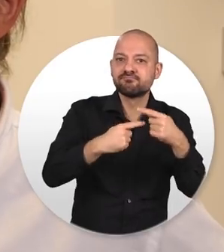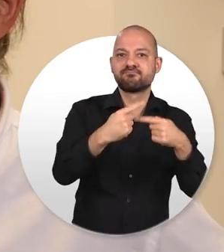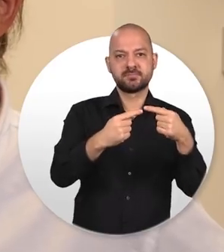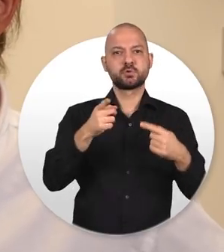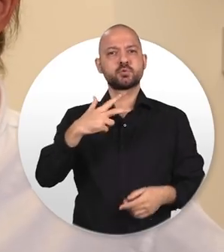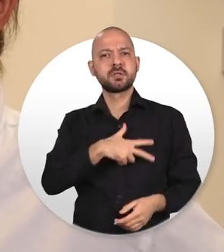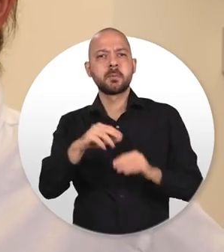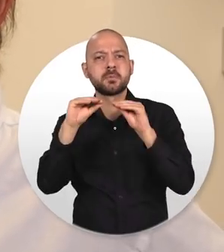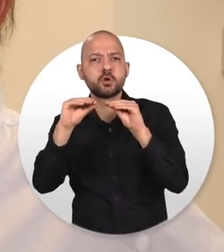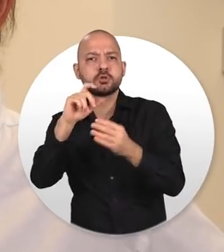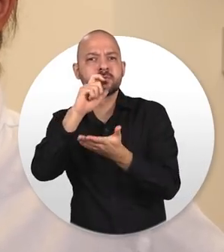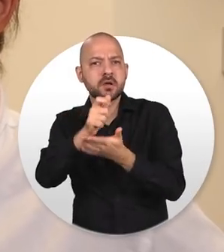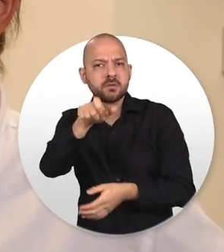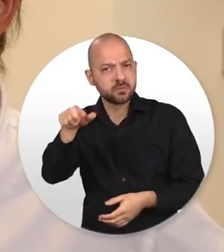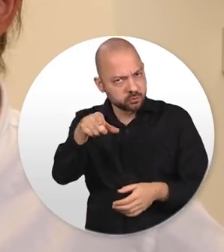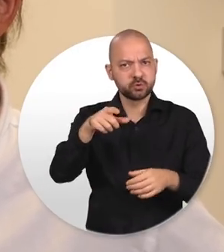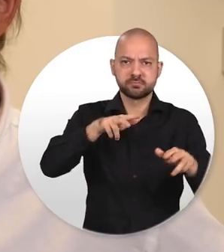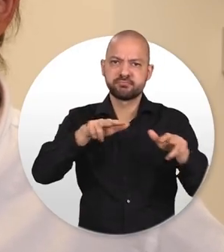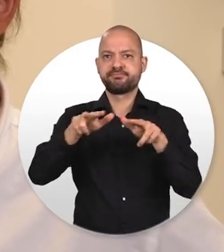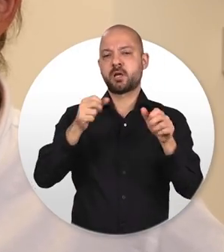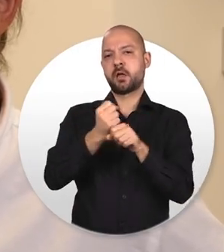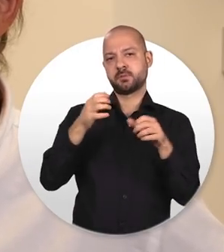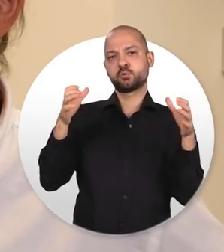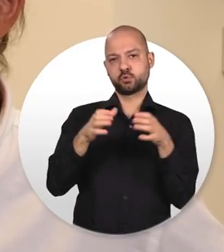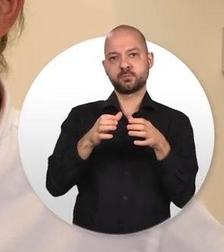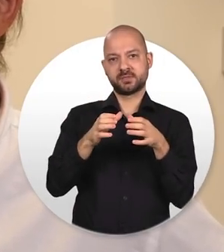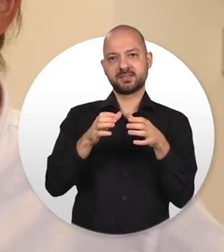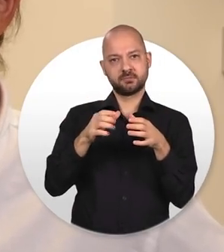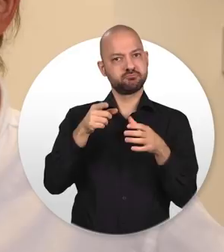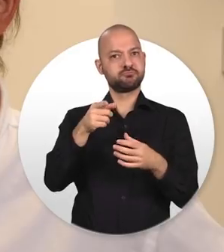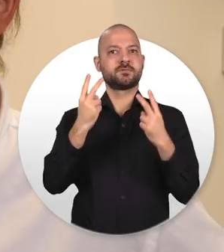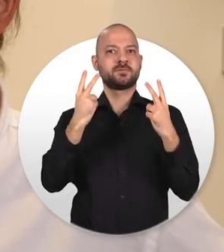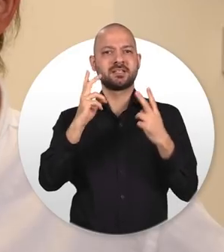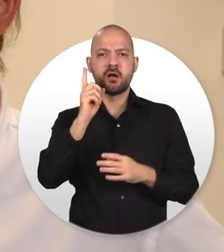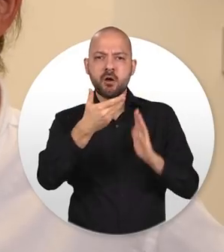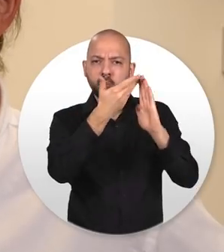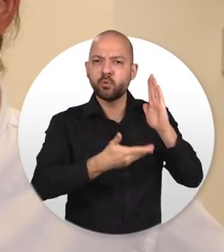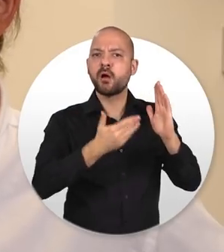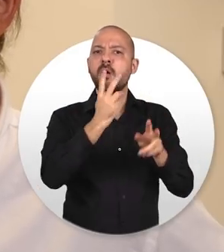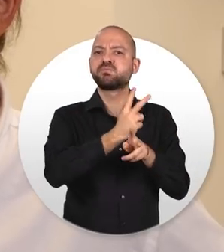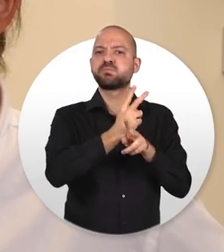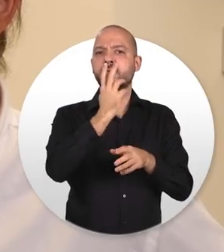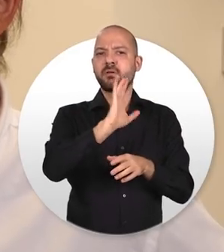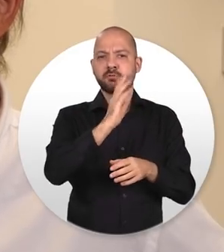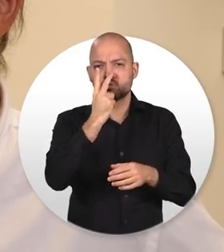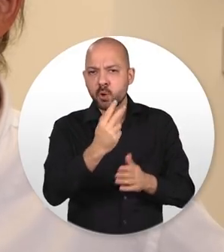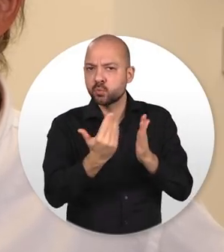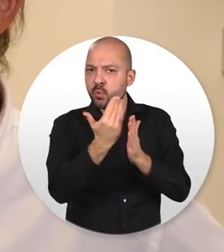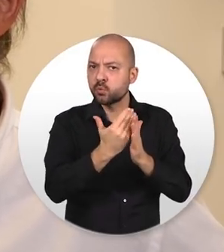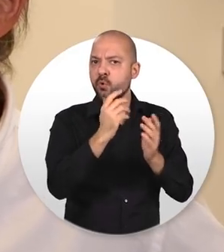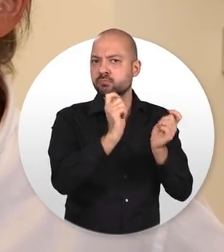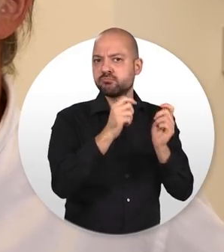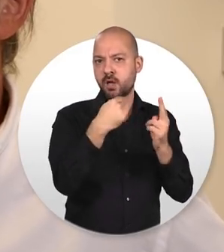professionelle Restaurantarbeitsgruppe noch gesucht. Das Donner sollten aber zu diesem Zweck à jour gehalten gehen, aber mit der Zeit auch auf